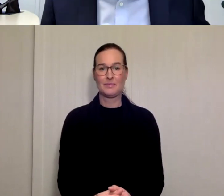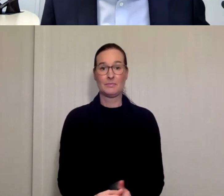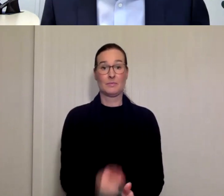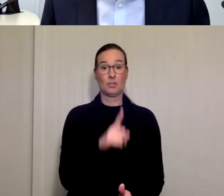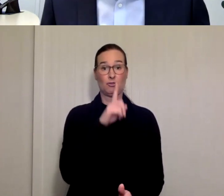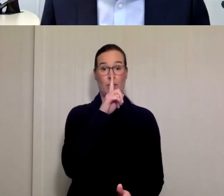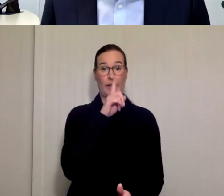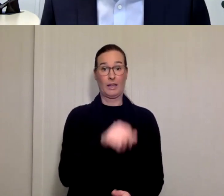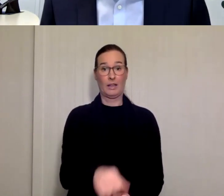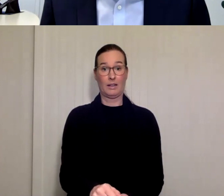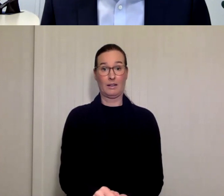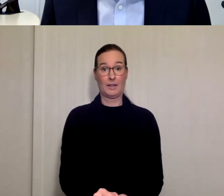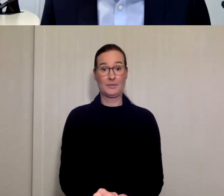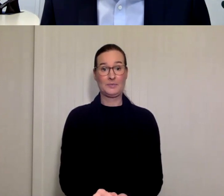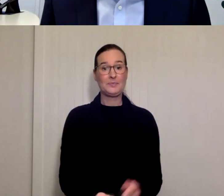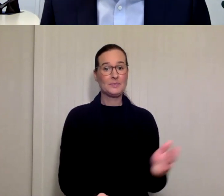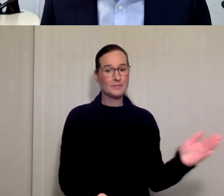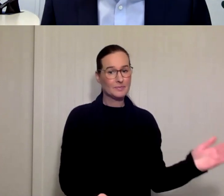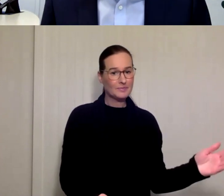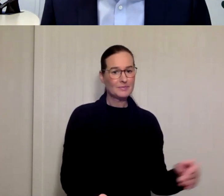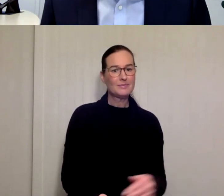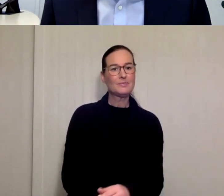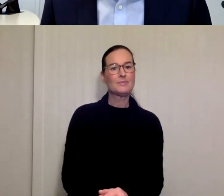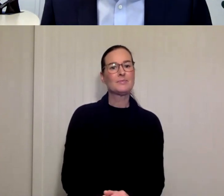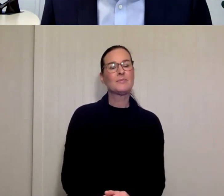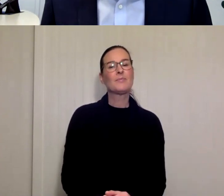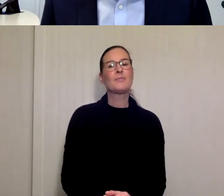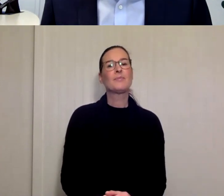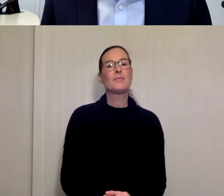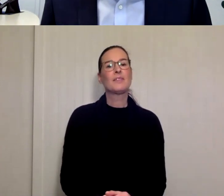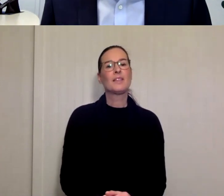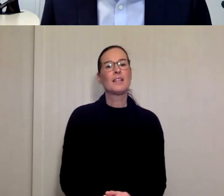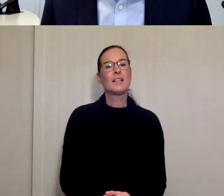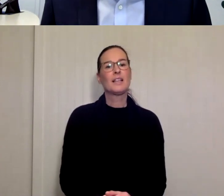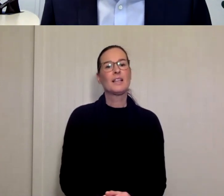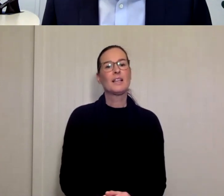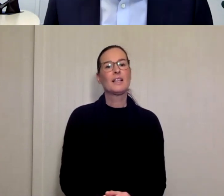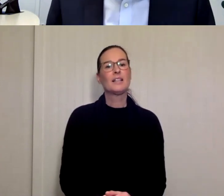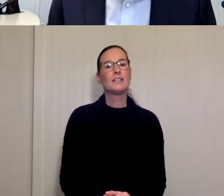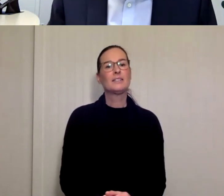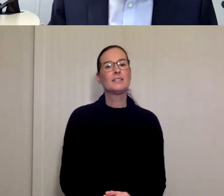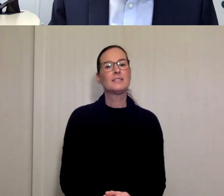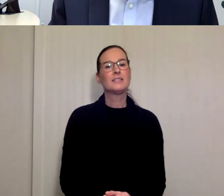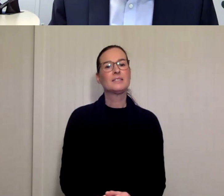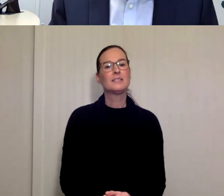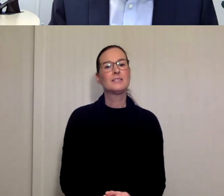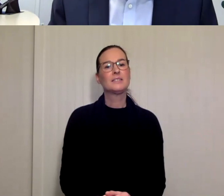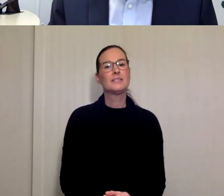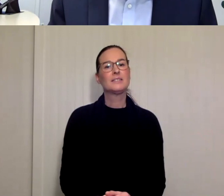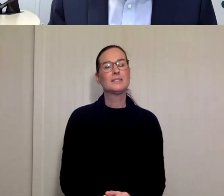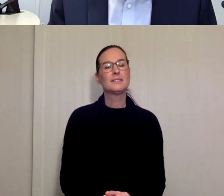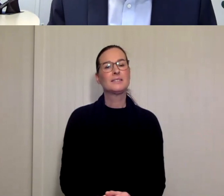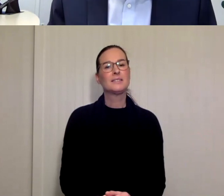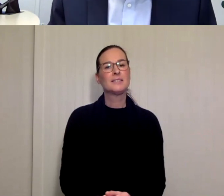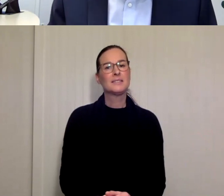Nein, also das, ich finde, das also, würde ich auch Frau Friesemann wieder zustimmen. Es wird, das ist doch für unsere ganze Gesellschaft klar, es wird auf jeden Fall